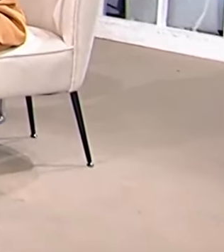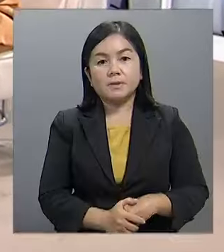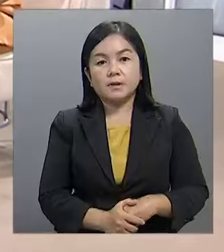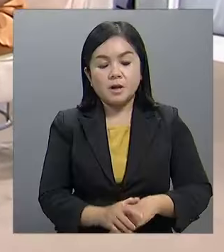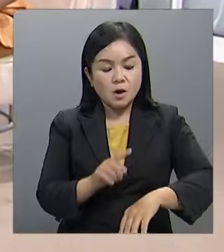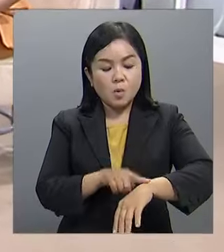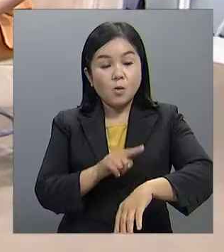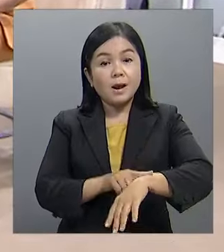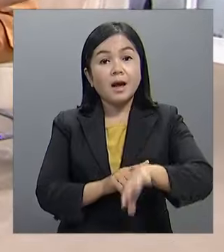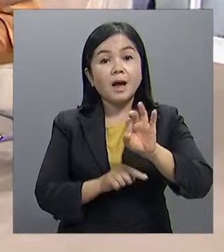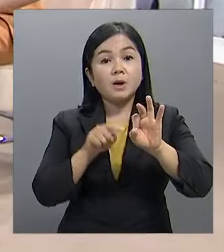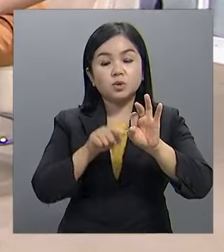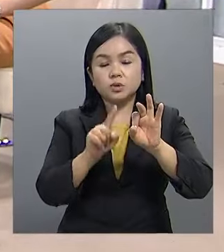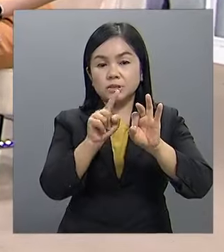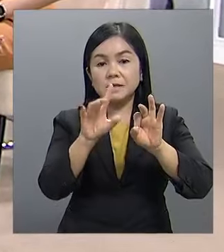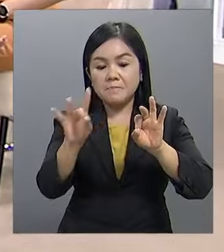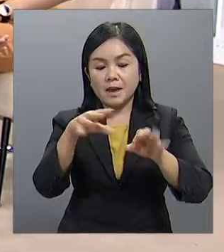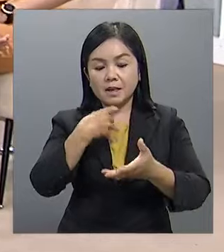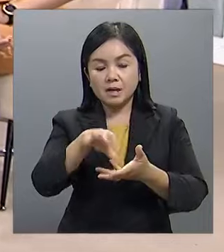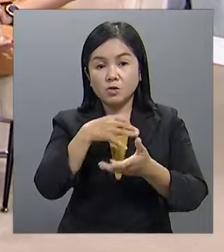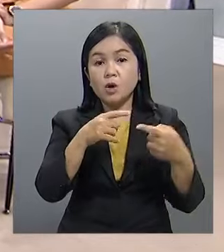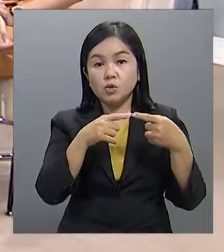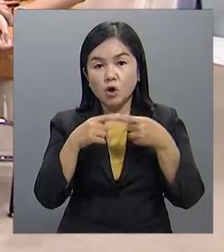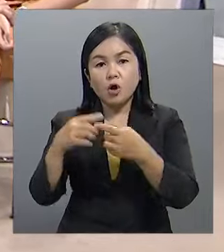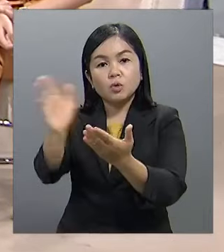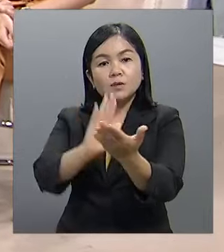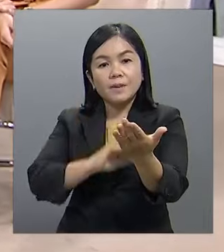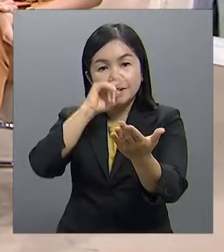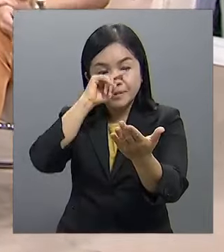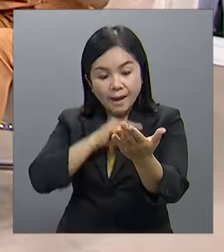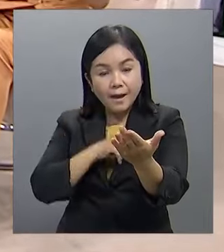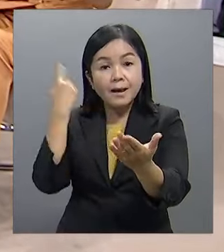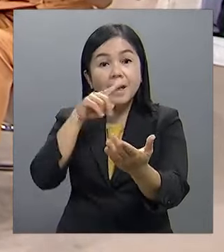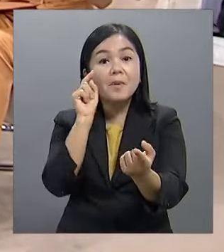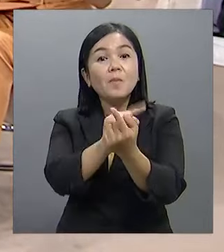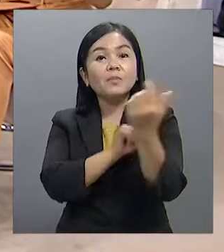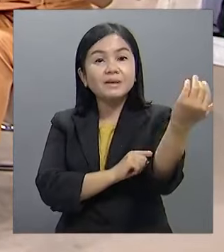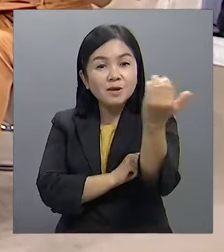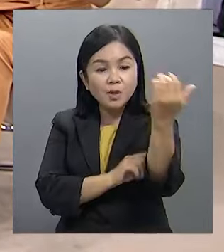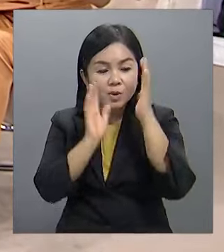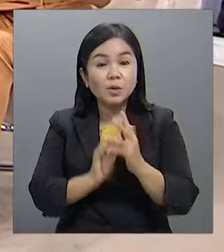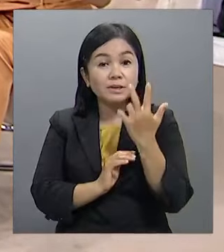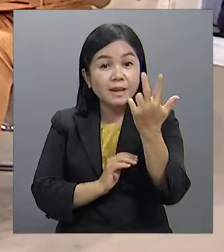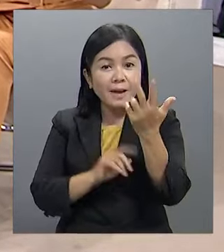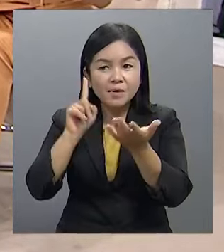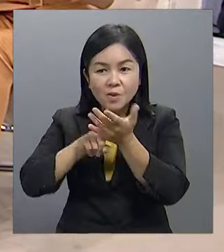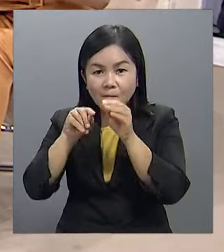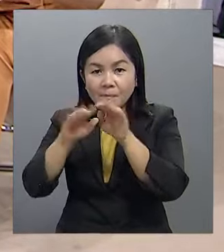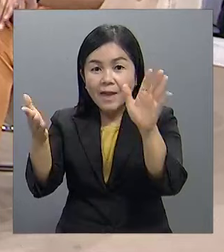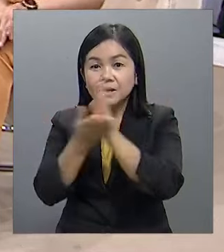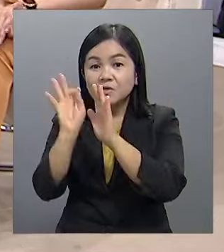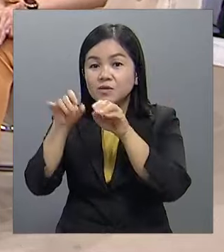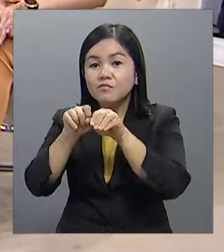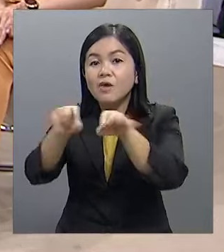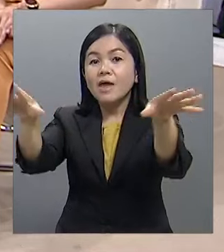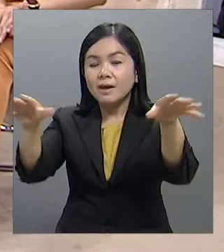9:18 นะครับคุณผู้ชมอยู่กันต่อในช่วงสีสันวาไรตี้นะครับเช้าวันนี้ใครเปิดมาเจอเรา3คนฝากกดไลค์กดแชร์ส่งต่อสีสันส่งต่อรอยยิ้มกันเช้